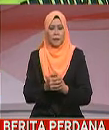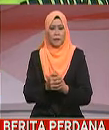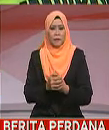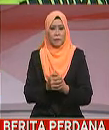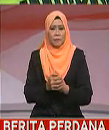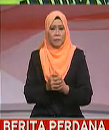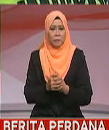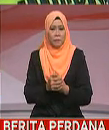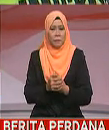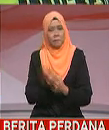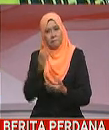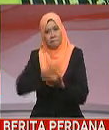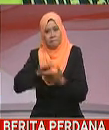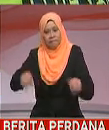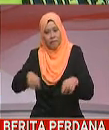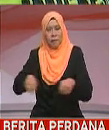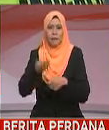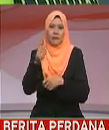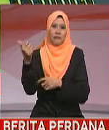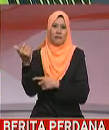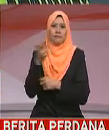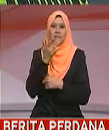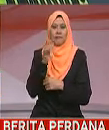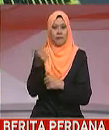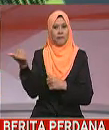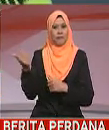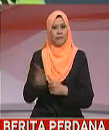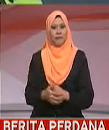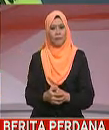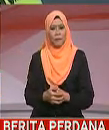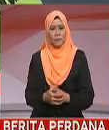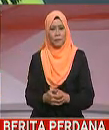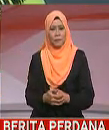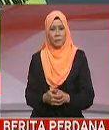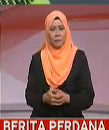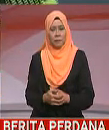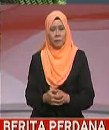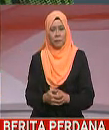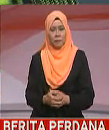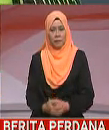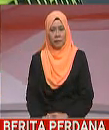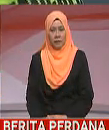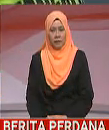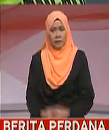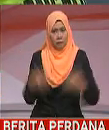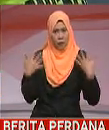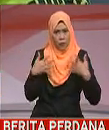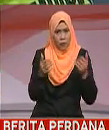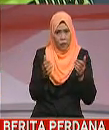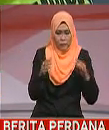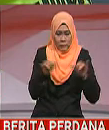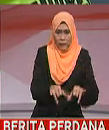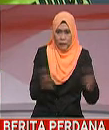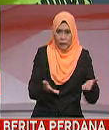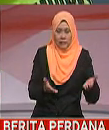family mamu masa itu lain lah. Islam, kamu takut duduk kat sini? Sorry? Kamu takut duduk sini? Duduk sini tak takut, tapi mau